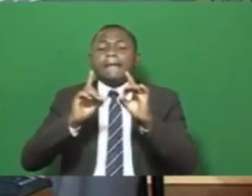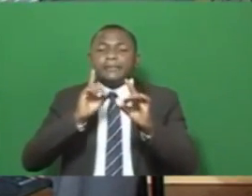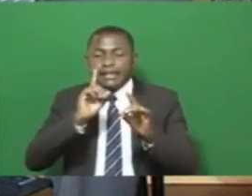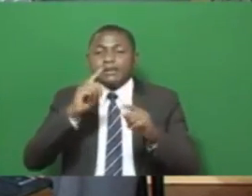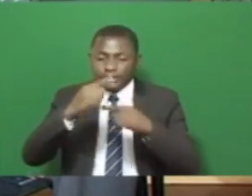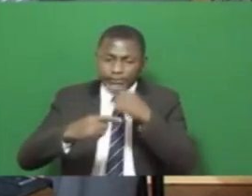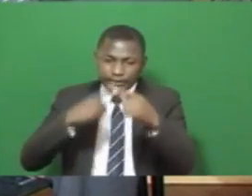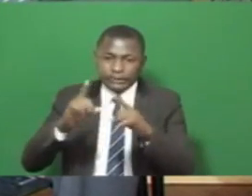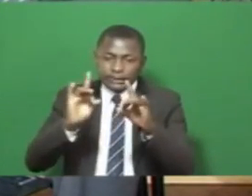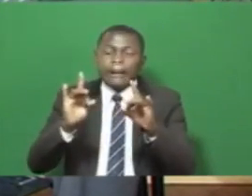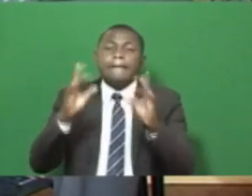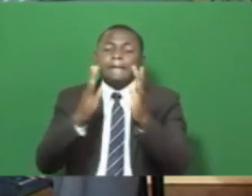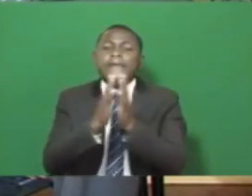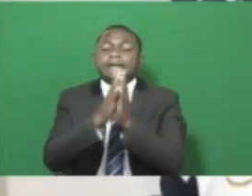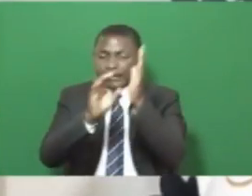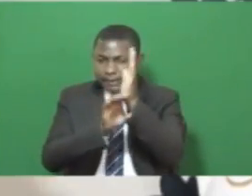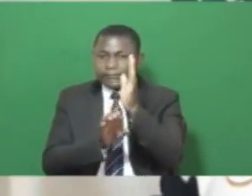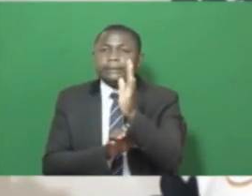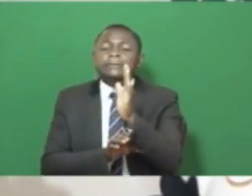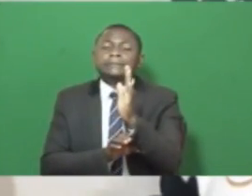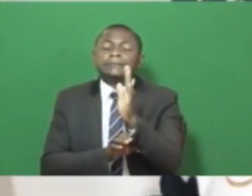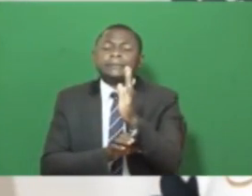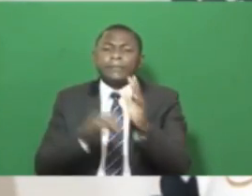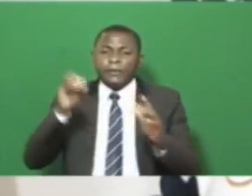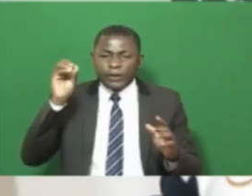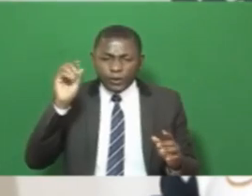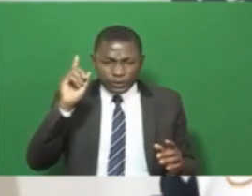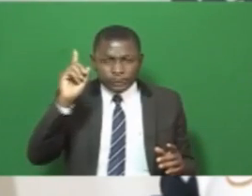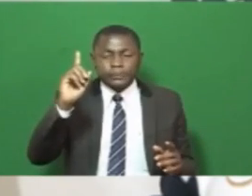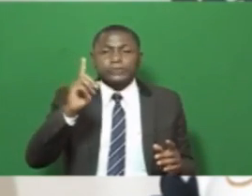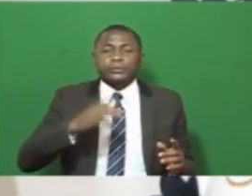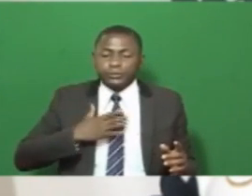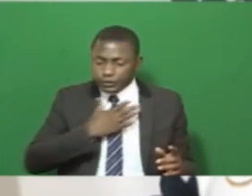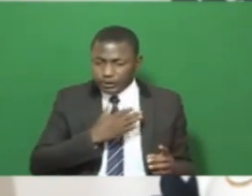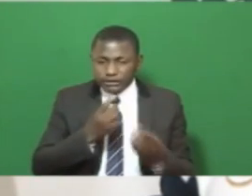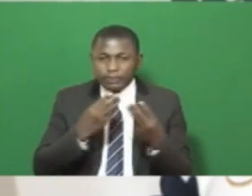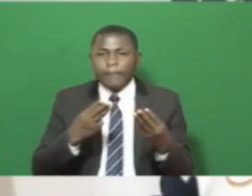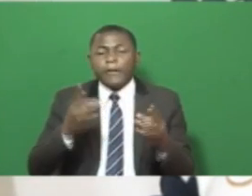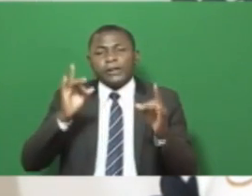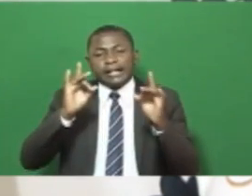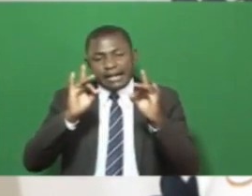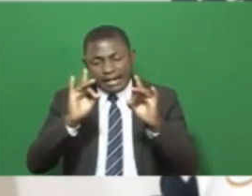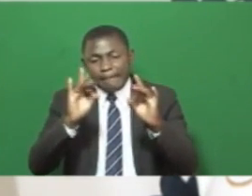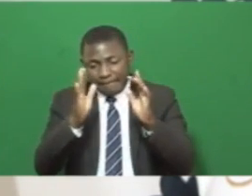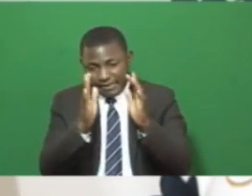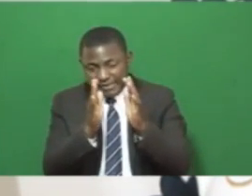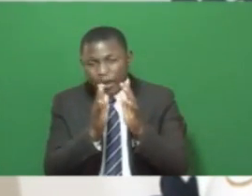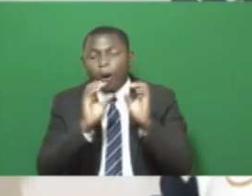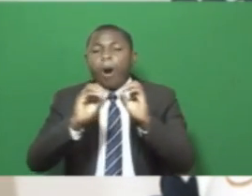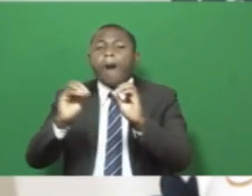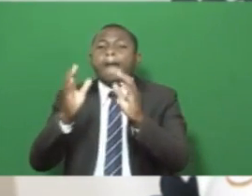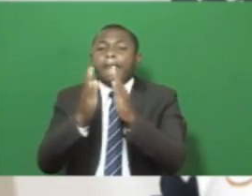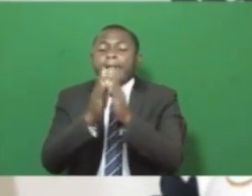chakanakira Mwari panyaya yemitemo tisingangoza underline pekuti anoda kuti ichengetwe anoda kuti ichengetwe pamwe